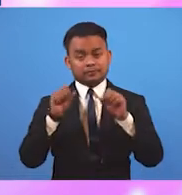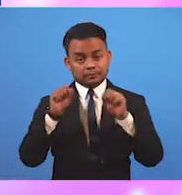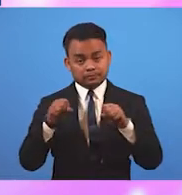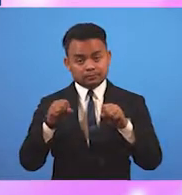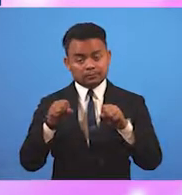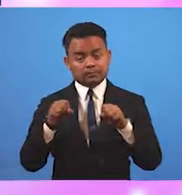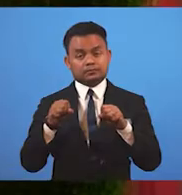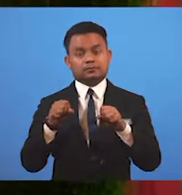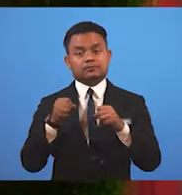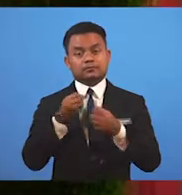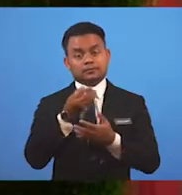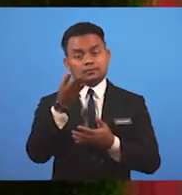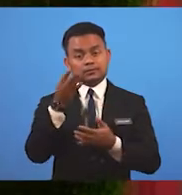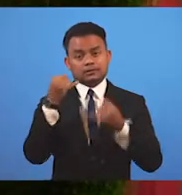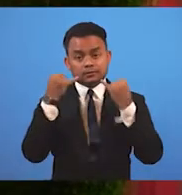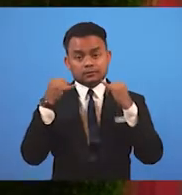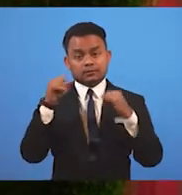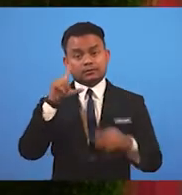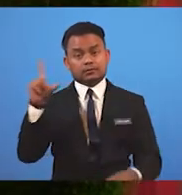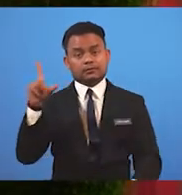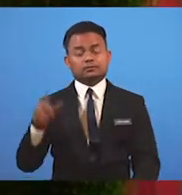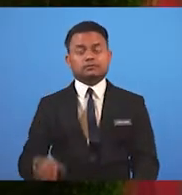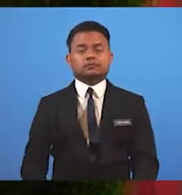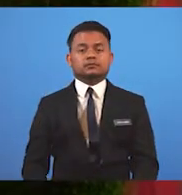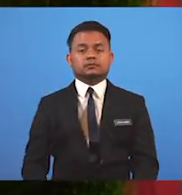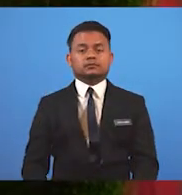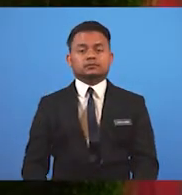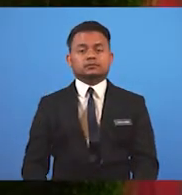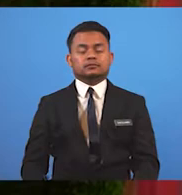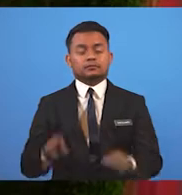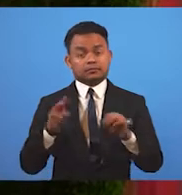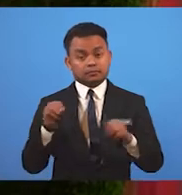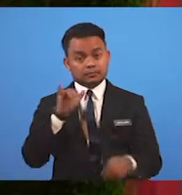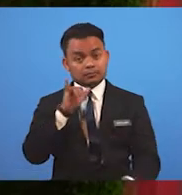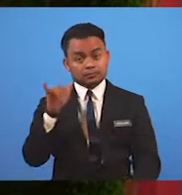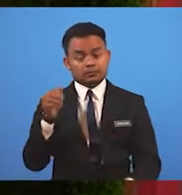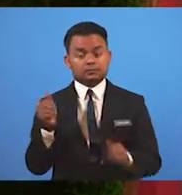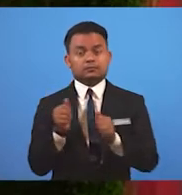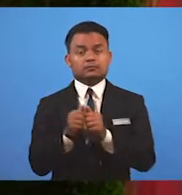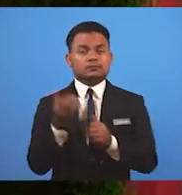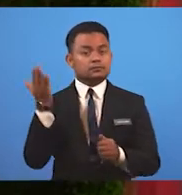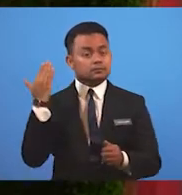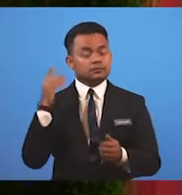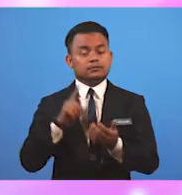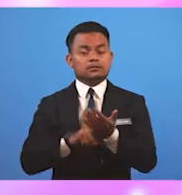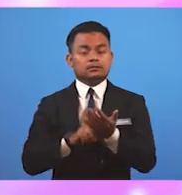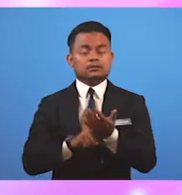yang lain, asalkan jawapan tersebut sama seperti yang telah kita bincangkan bersama sebentar saja